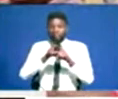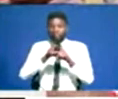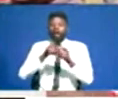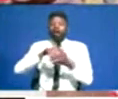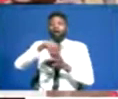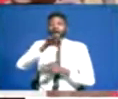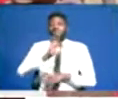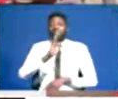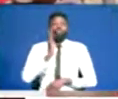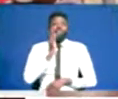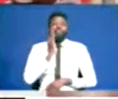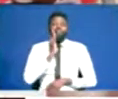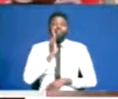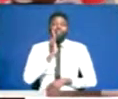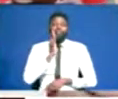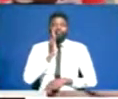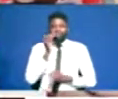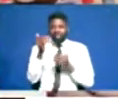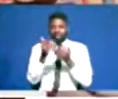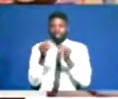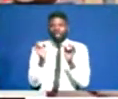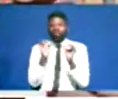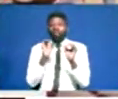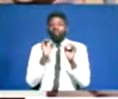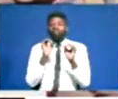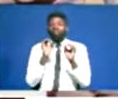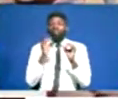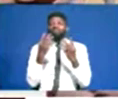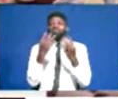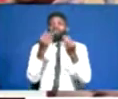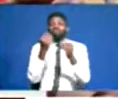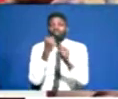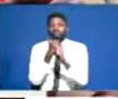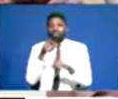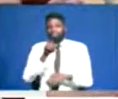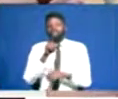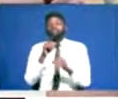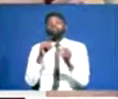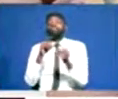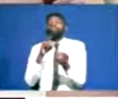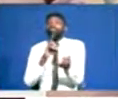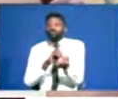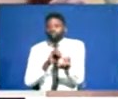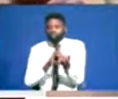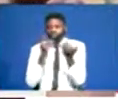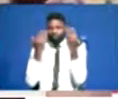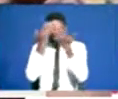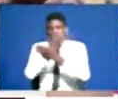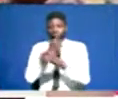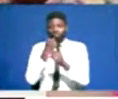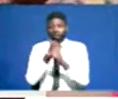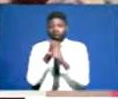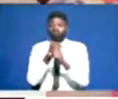yake hakuwa karibu, alikuwa ameenda katika kazi kwa sababu anafanya kazi ya udaktari, kwa hivyo alikuwa katika night shift. Kwa hivyo